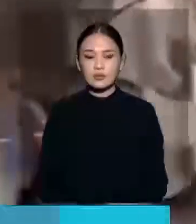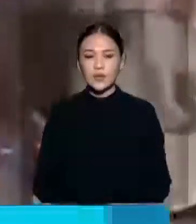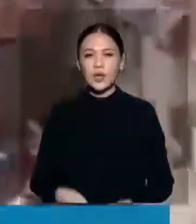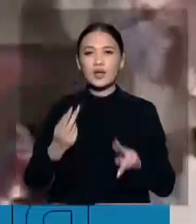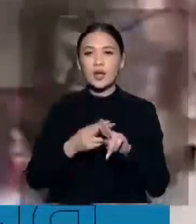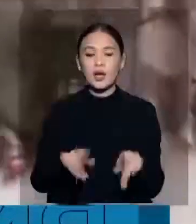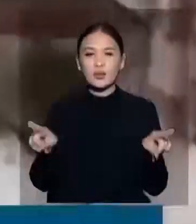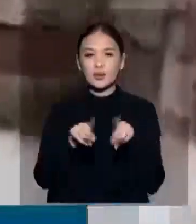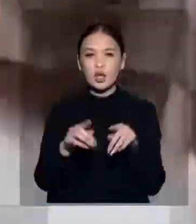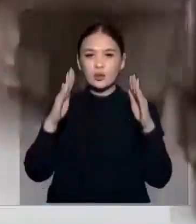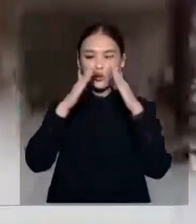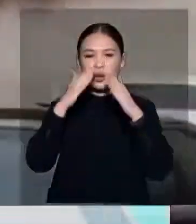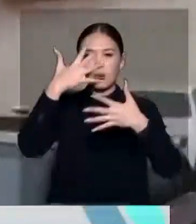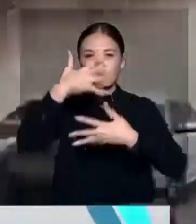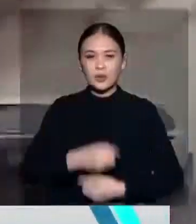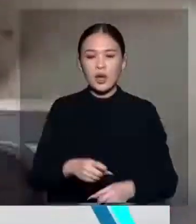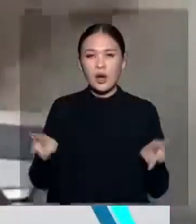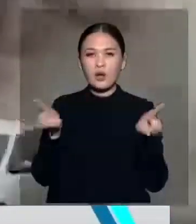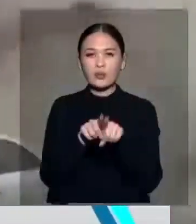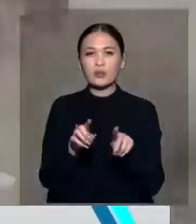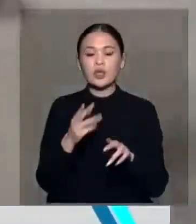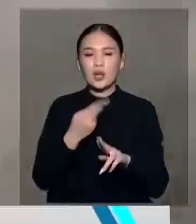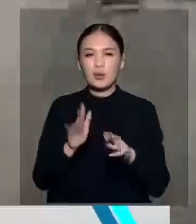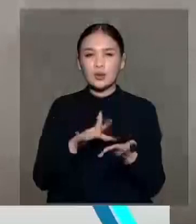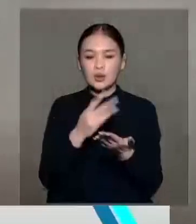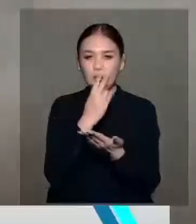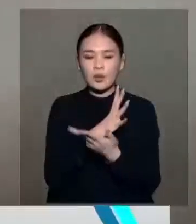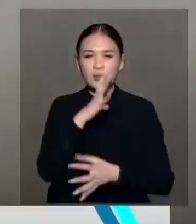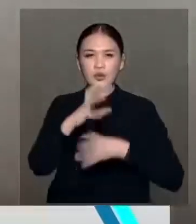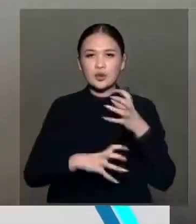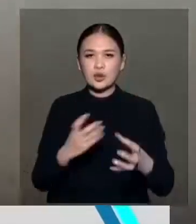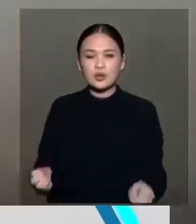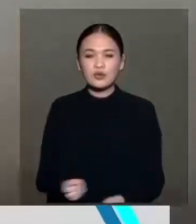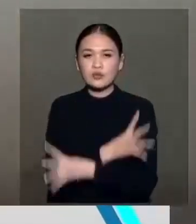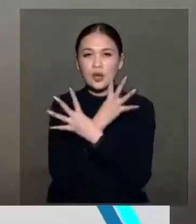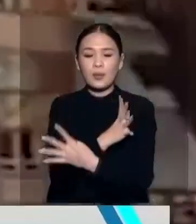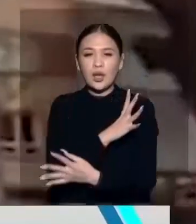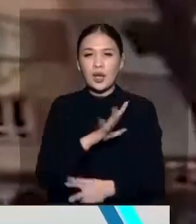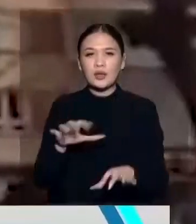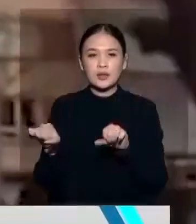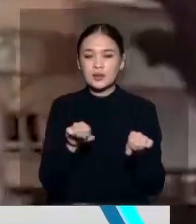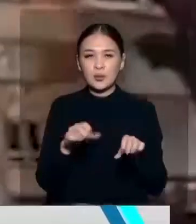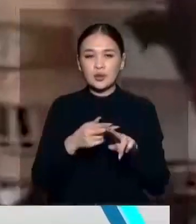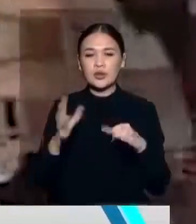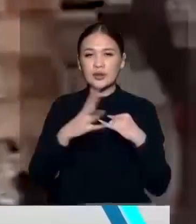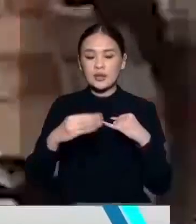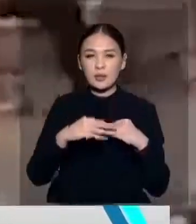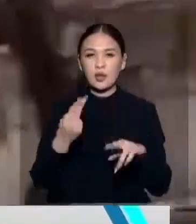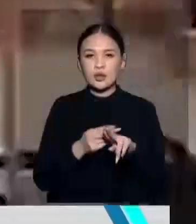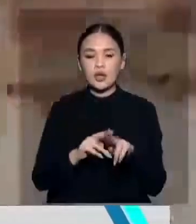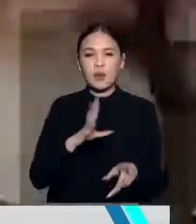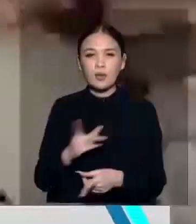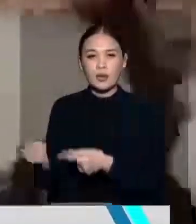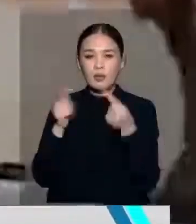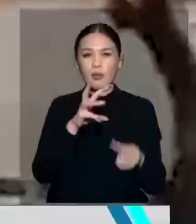такие кадры где Дома складывались Как карточные домики ошарашили весь мир Всему виной Землетрясение произошедшее в турецком городе